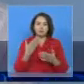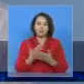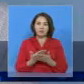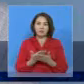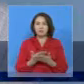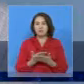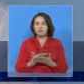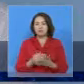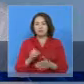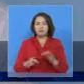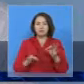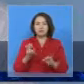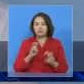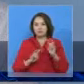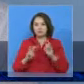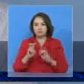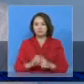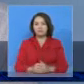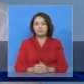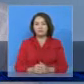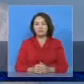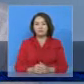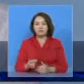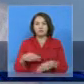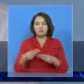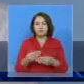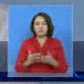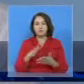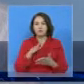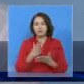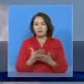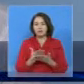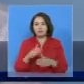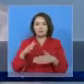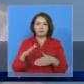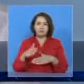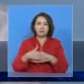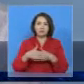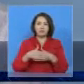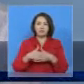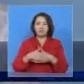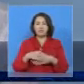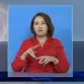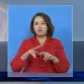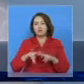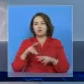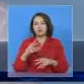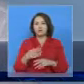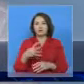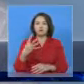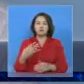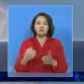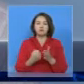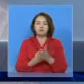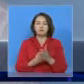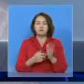назначена судебно-медицинская экспертиза. Санкция данной статьи предусматривает наказание в виде ограничения свободы на срок от 3 до